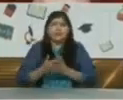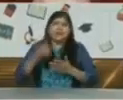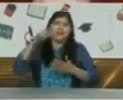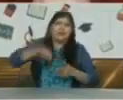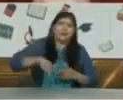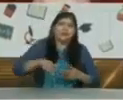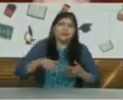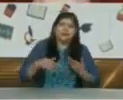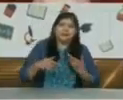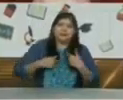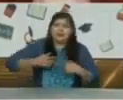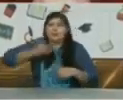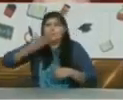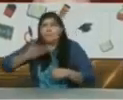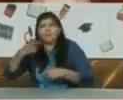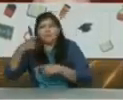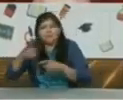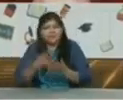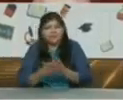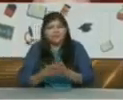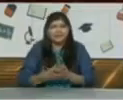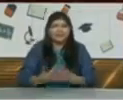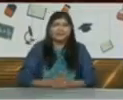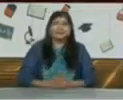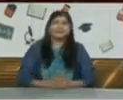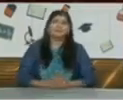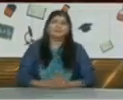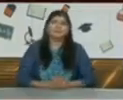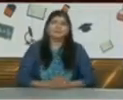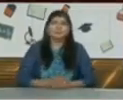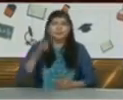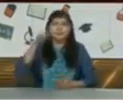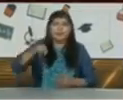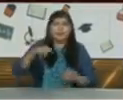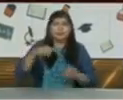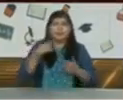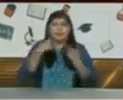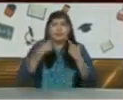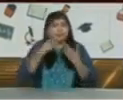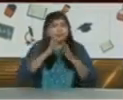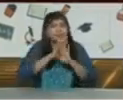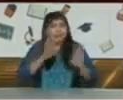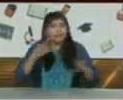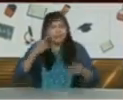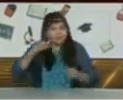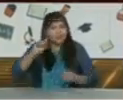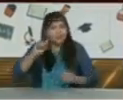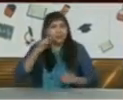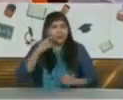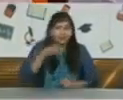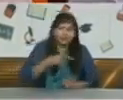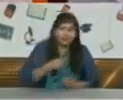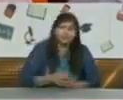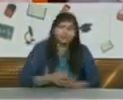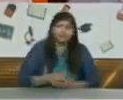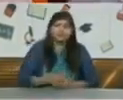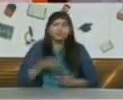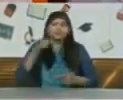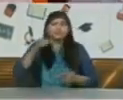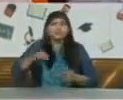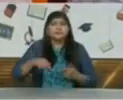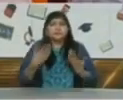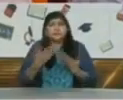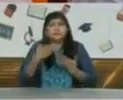धार्मिक को उपदेश ही देने लग गया था। देखिए, आपकी बात बिल्कुल सही है। जहां